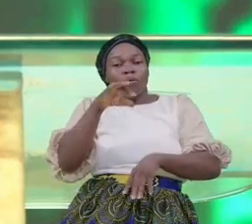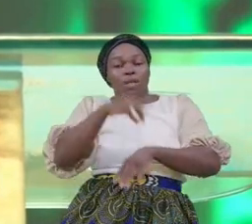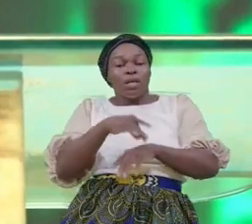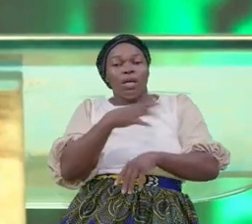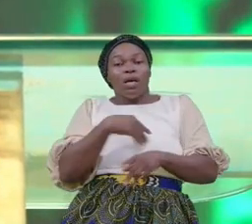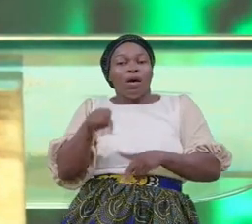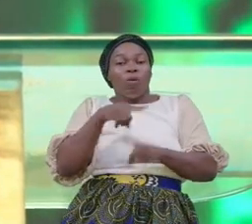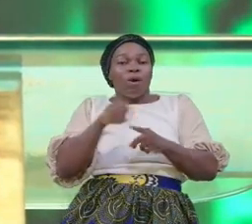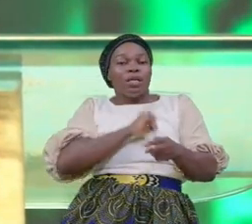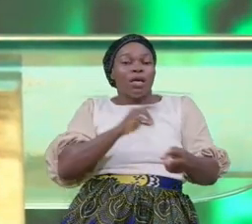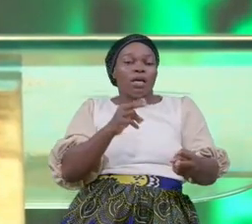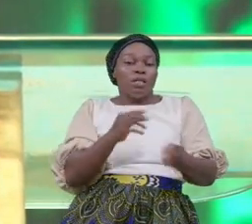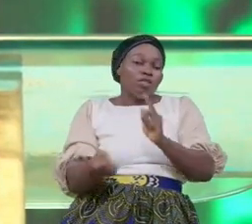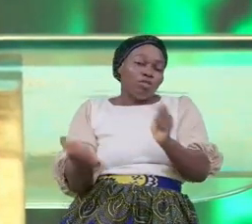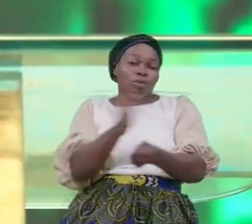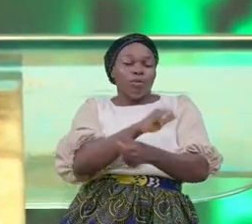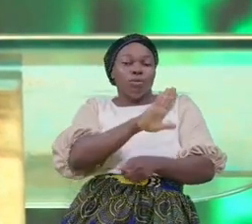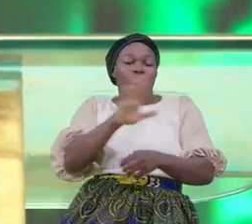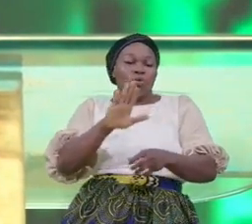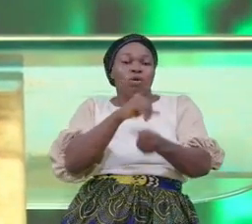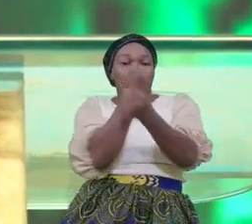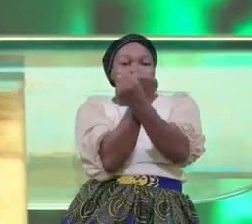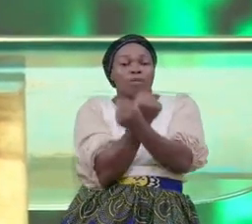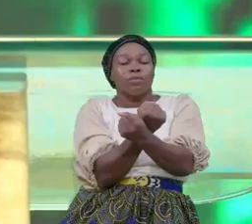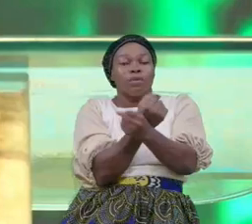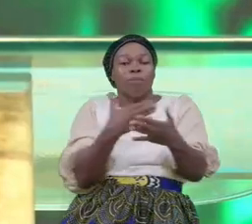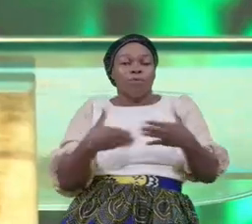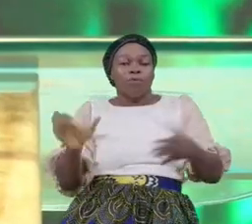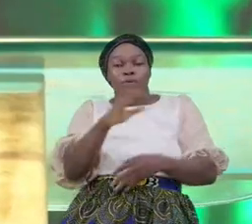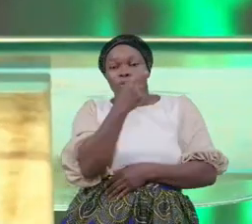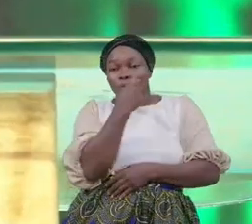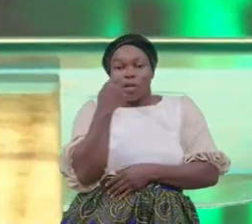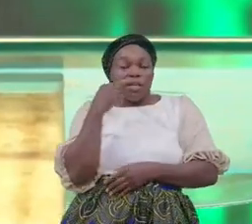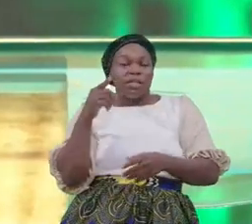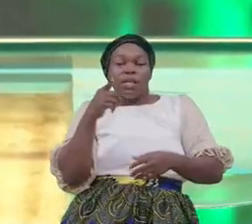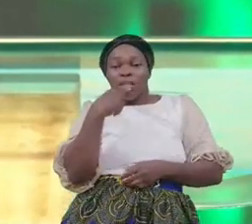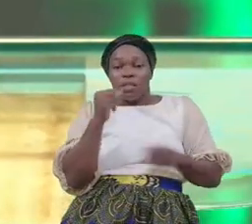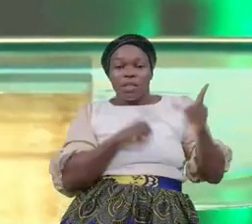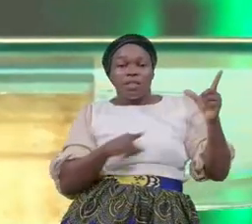je ramènerai vos captifs sous vos yeux, dit l'Éternel.